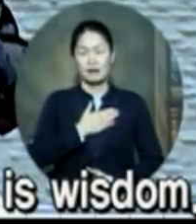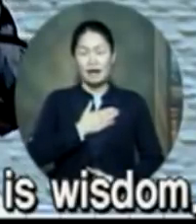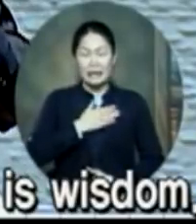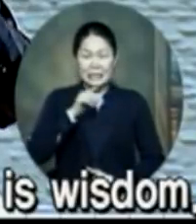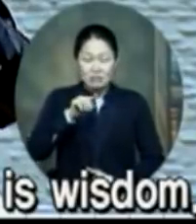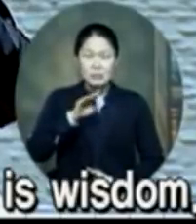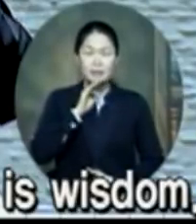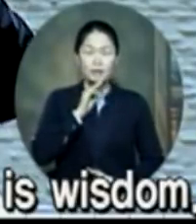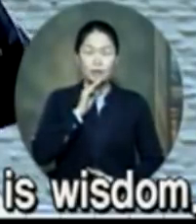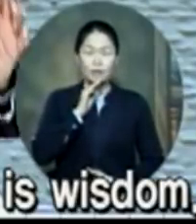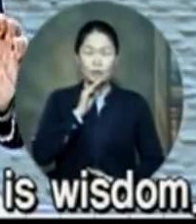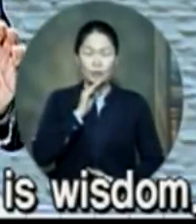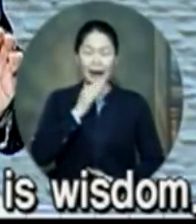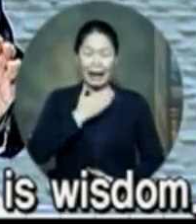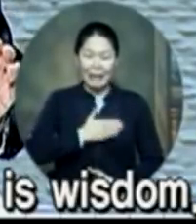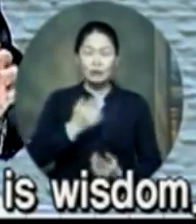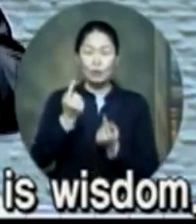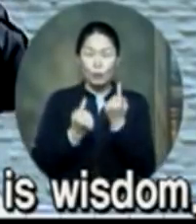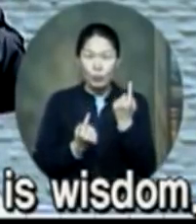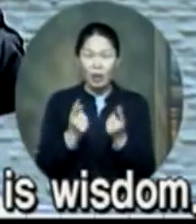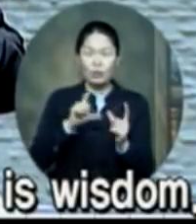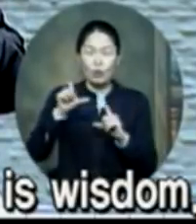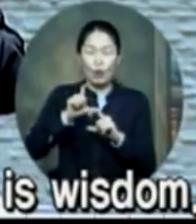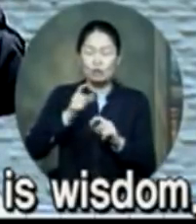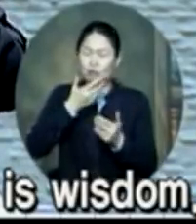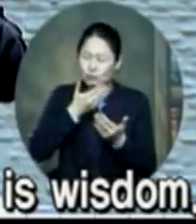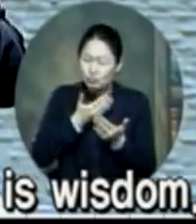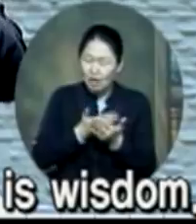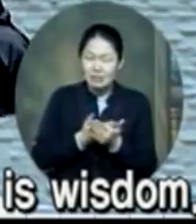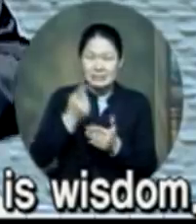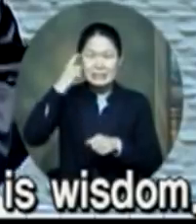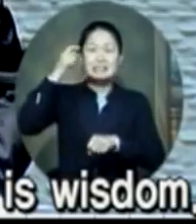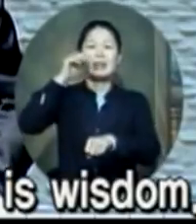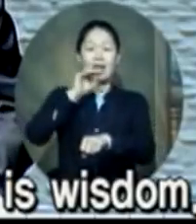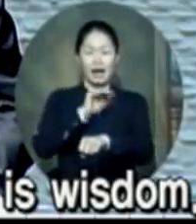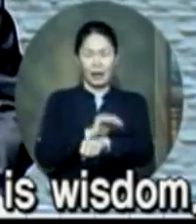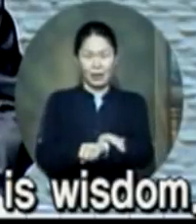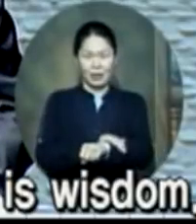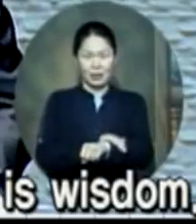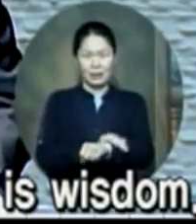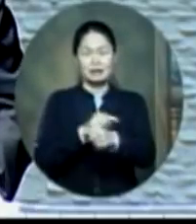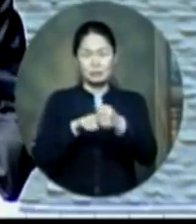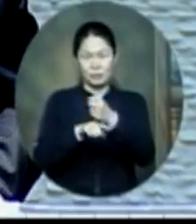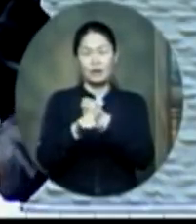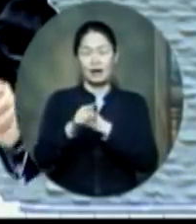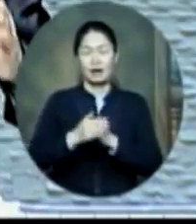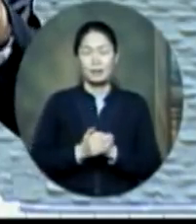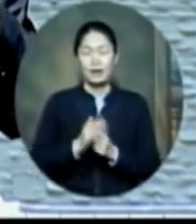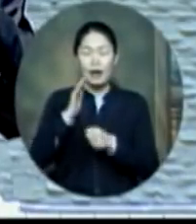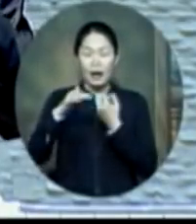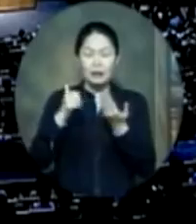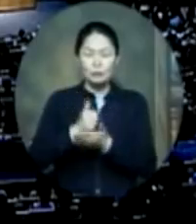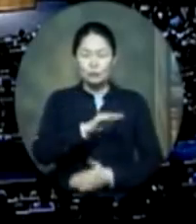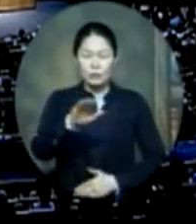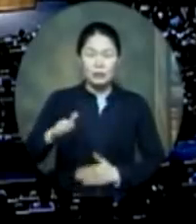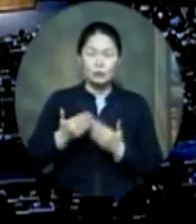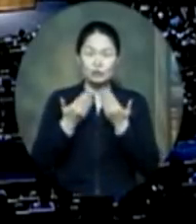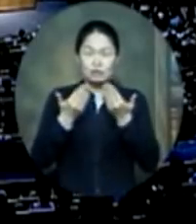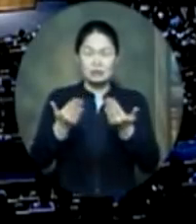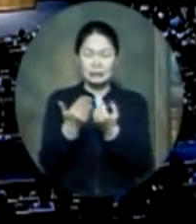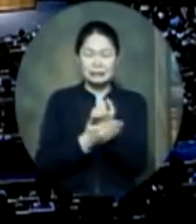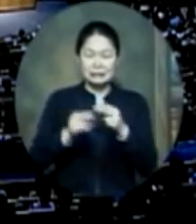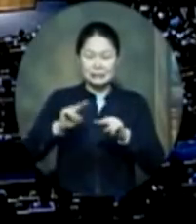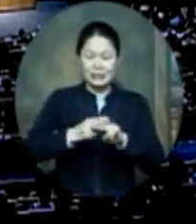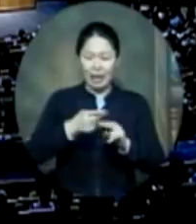이것이 바로 아는 것보다 더 중요한 것이 지혜라고 하는 뜻입니다. 하나님이 우리에게 주시는 은사